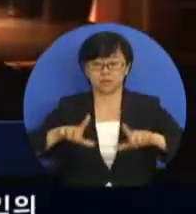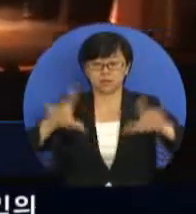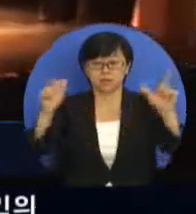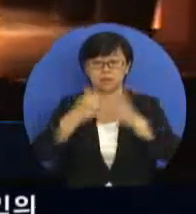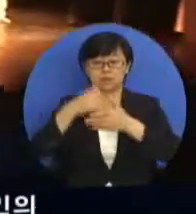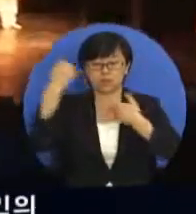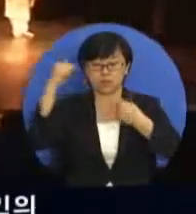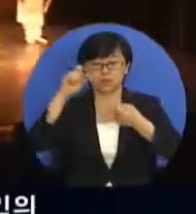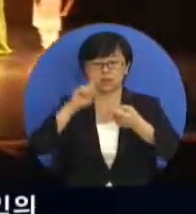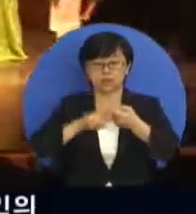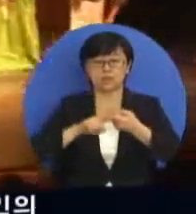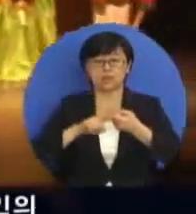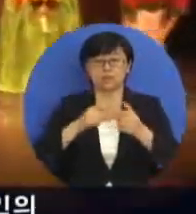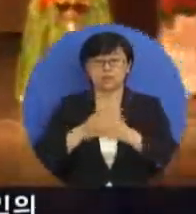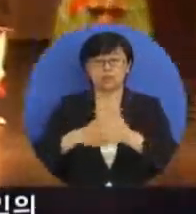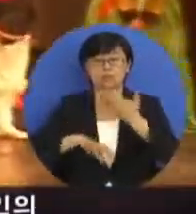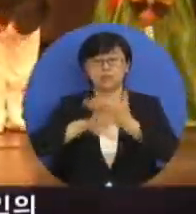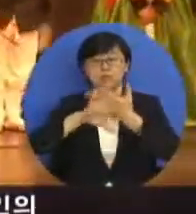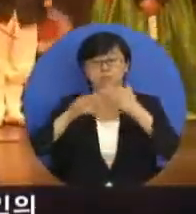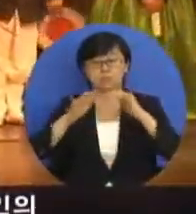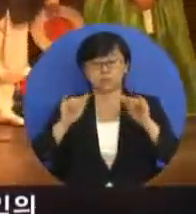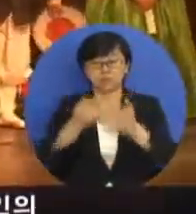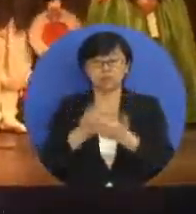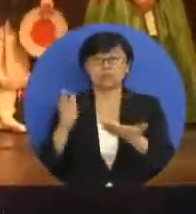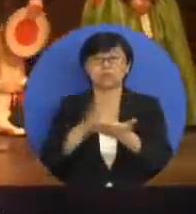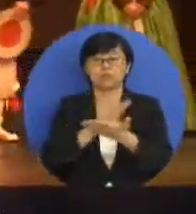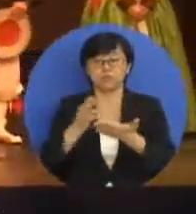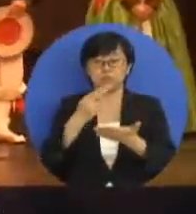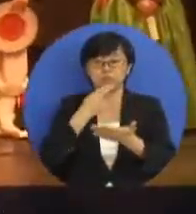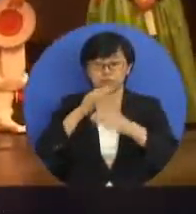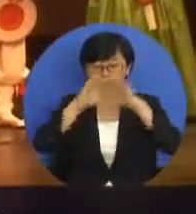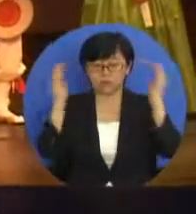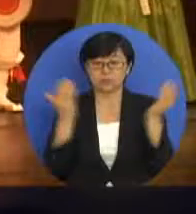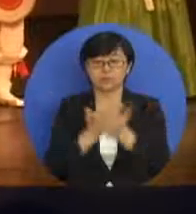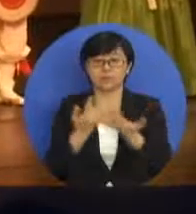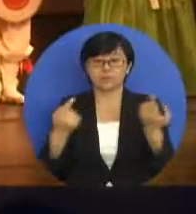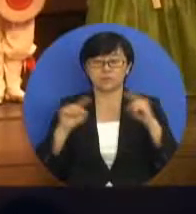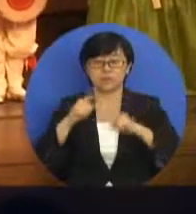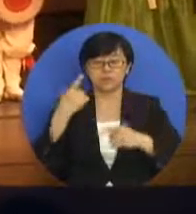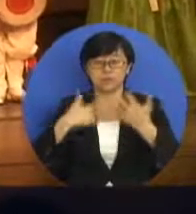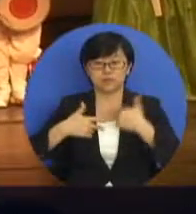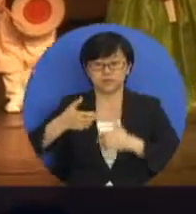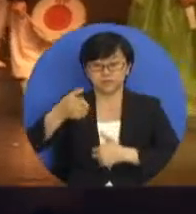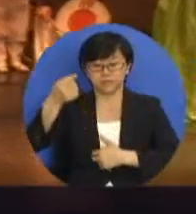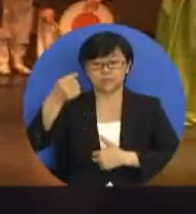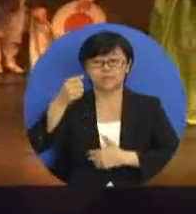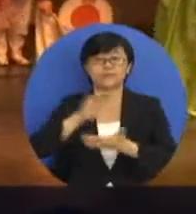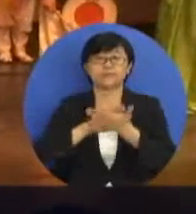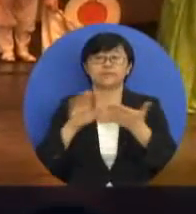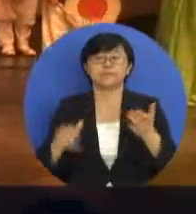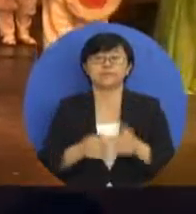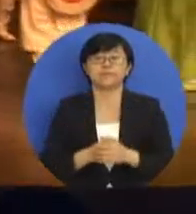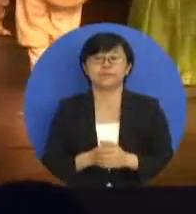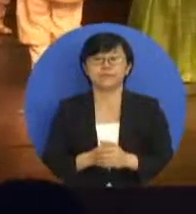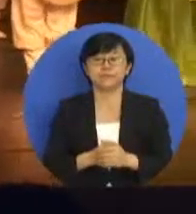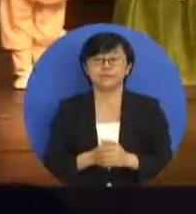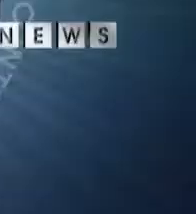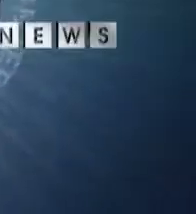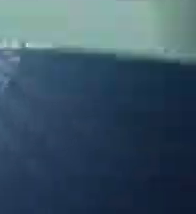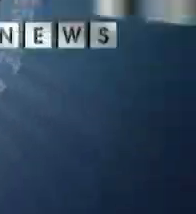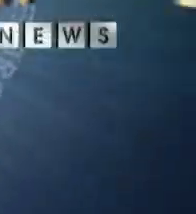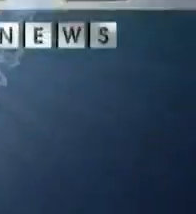이날 공연은 광대와 관중, 내국인과 외국인의 구별 없이 모두 함께 마음껏 즐길 수 있는 흥겨운 자리였습니다.